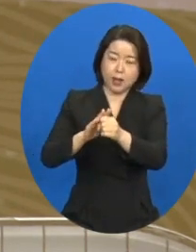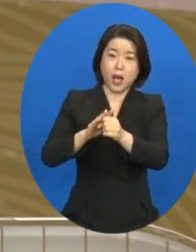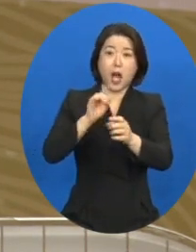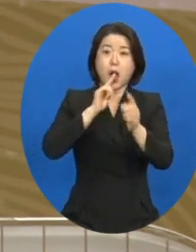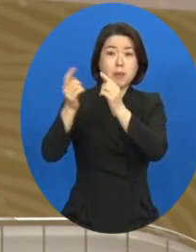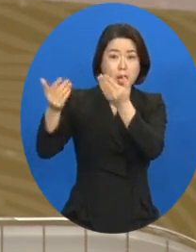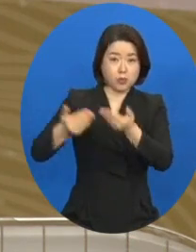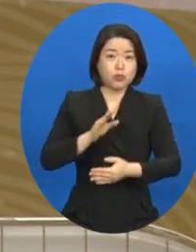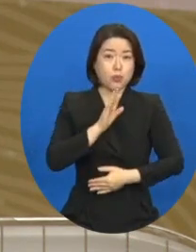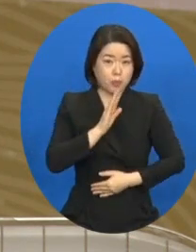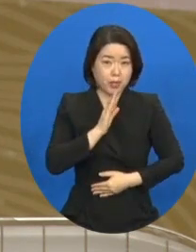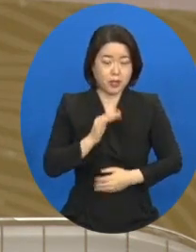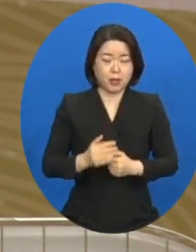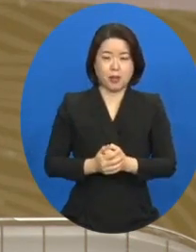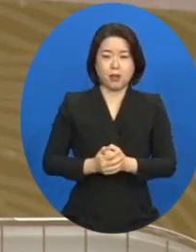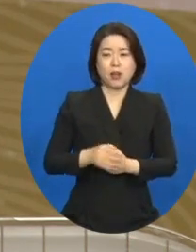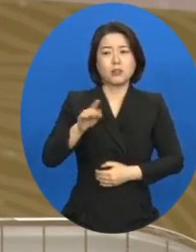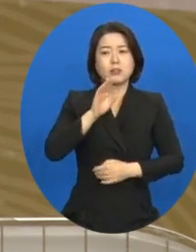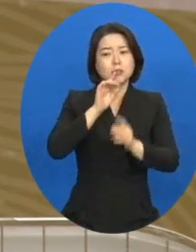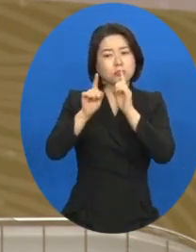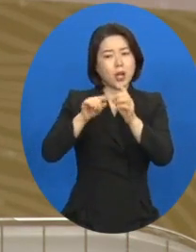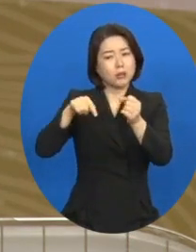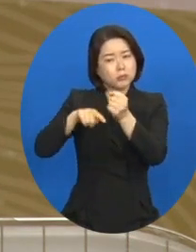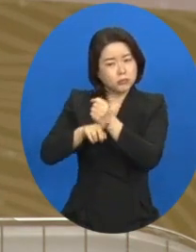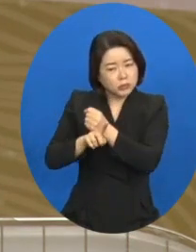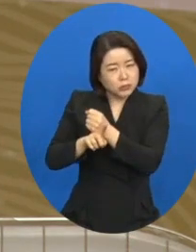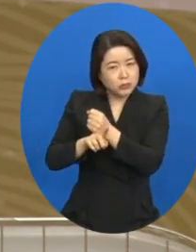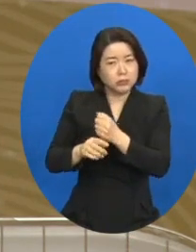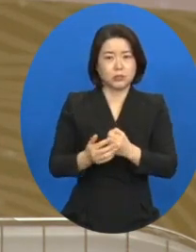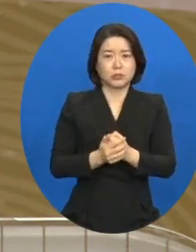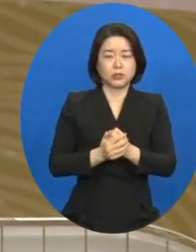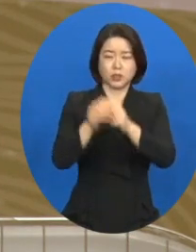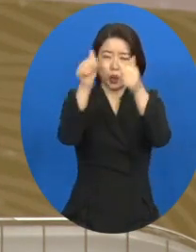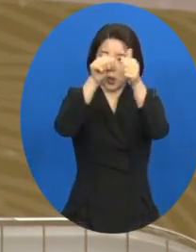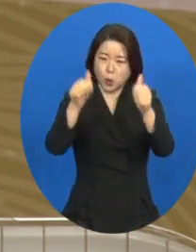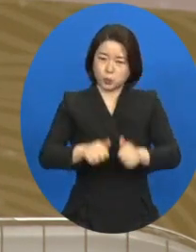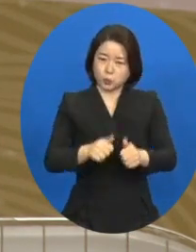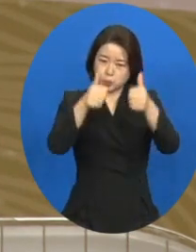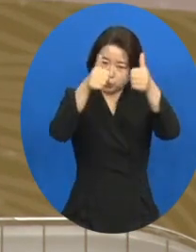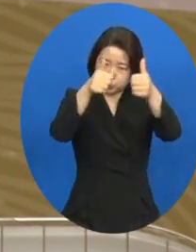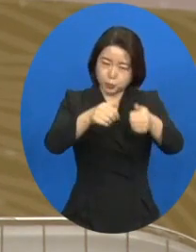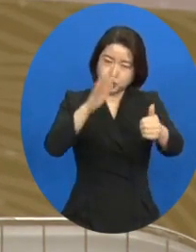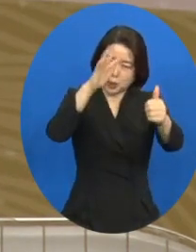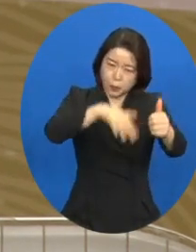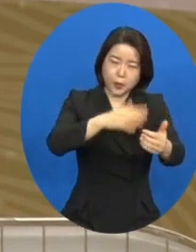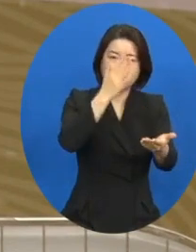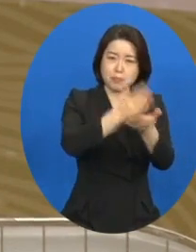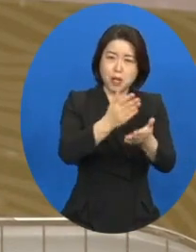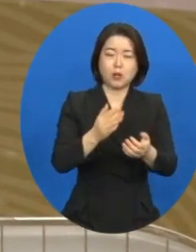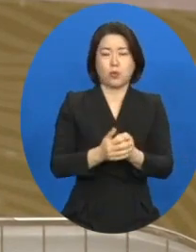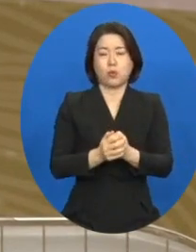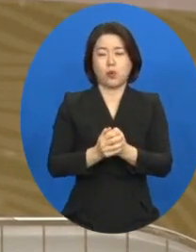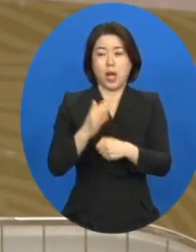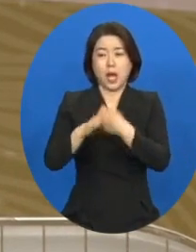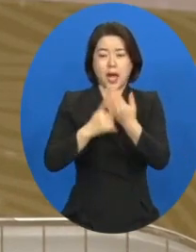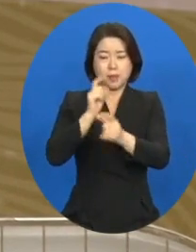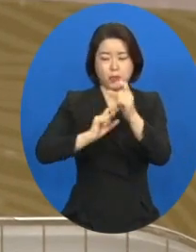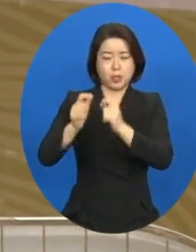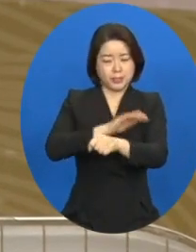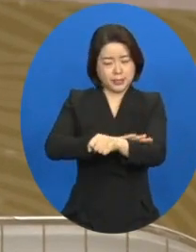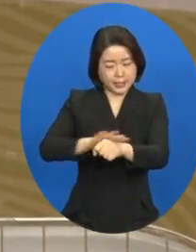말씀을 했는데 그 말씀의 뜻이 우상 숭배하지 말고 하나님을 더잘